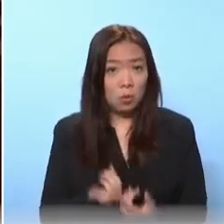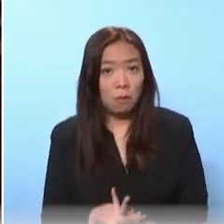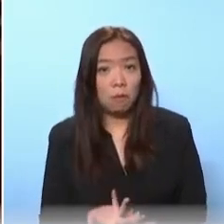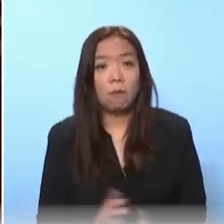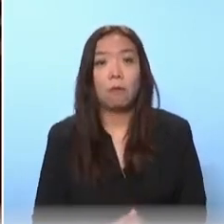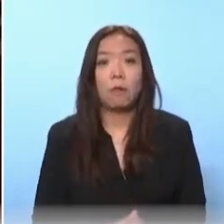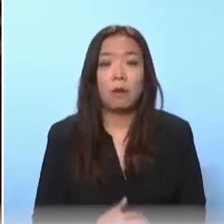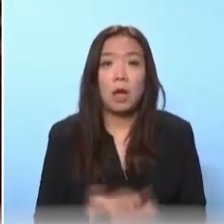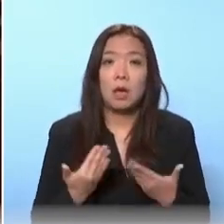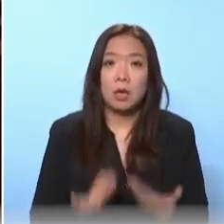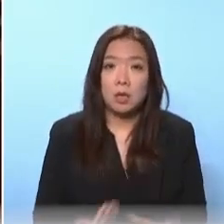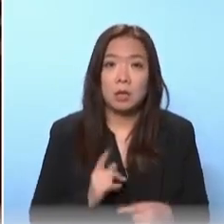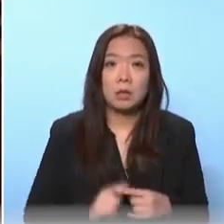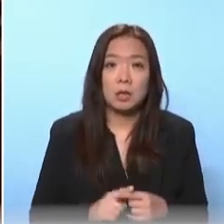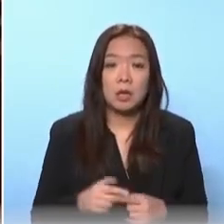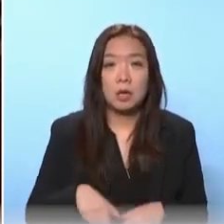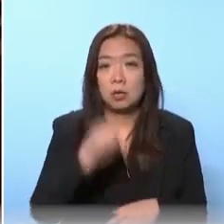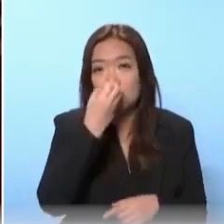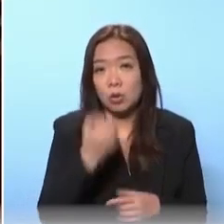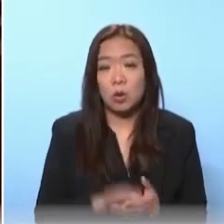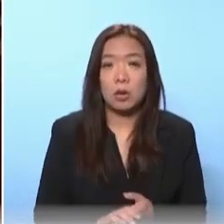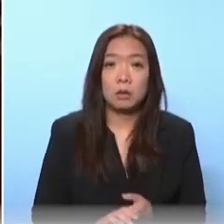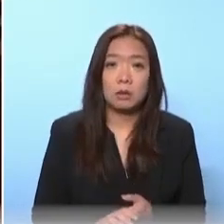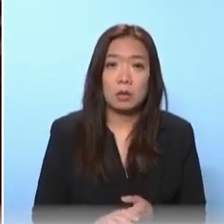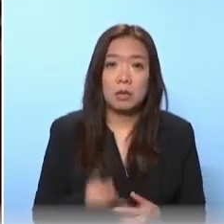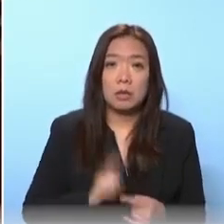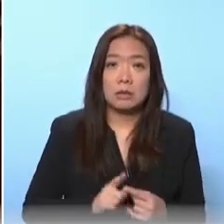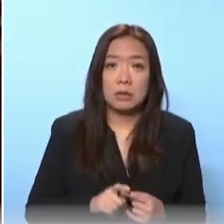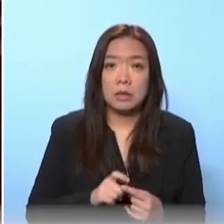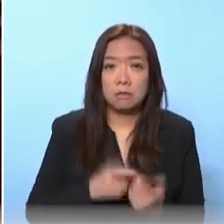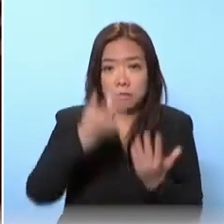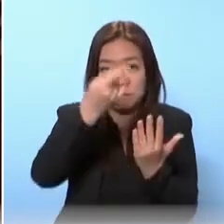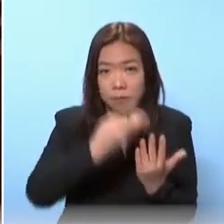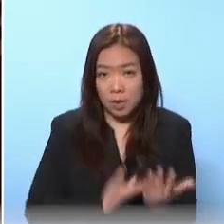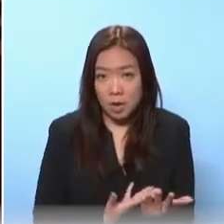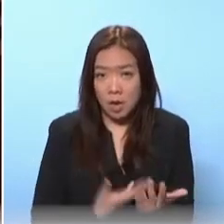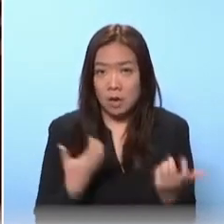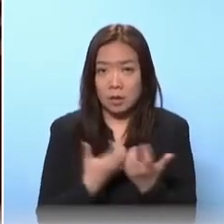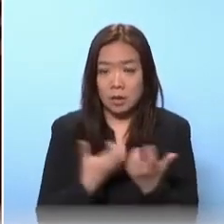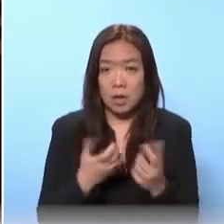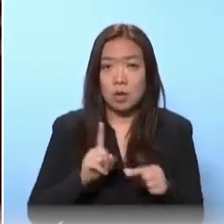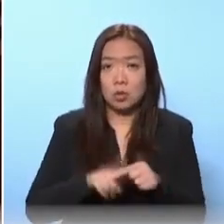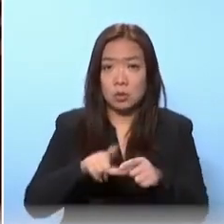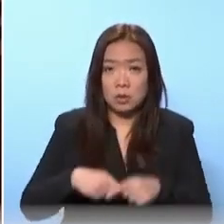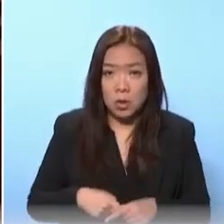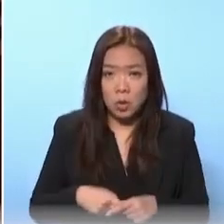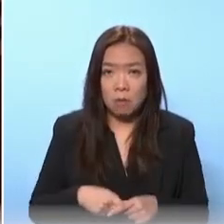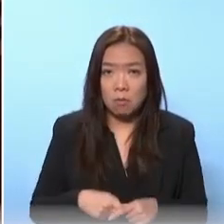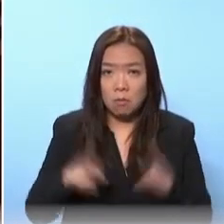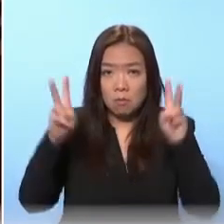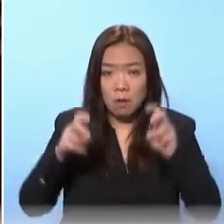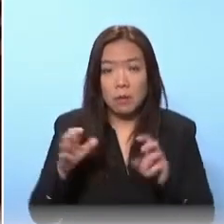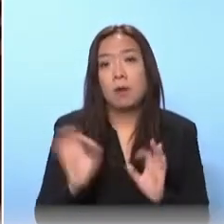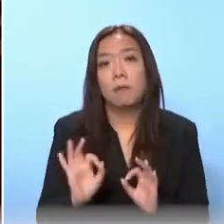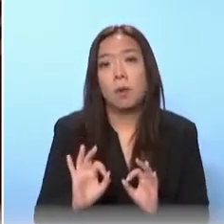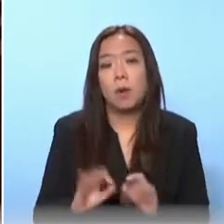事實上，目前在香港咧，確實未有一套點樣去量度中產的實際方式。而生活在香